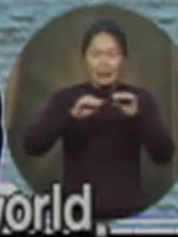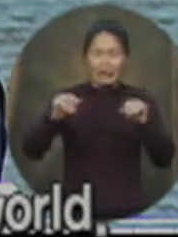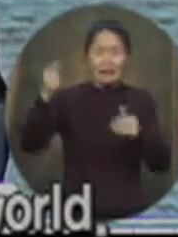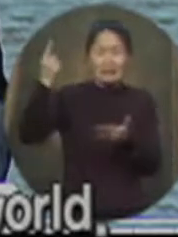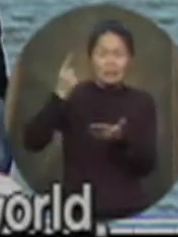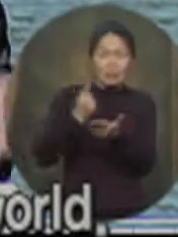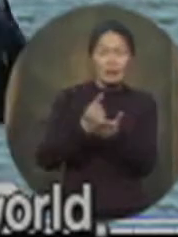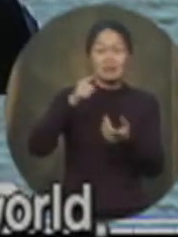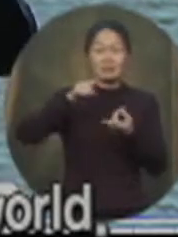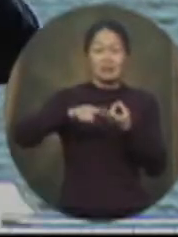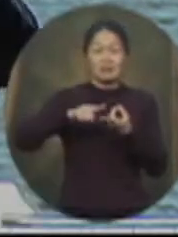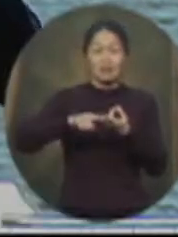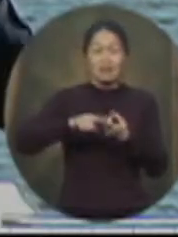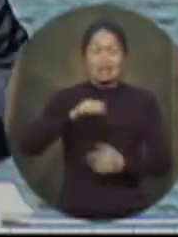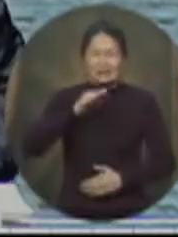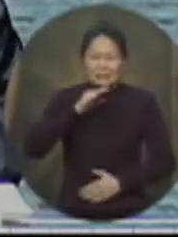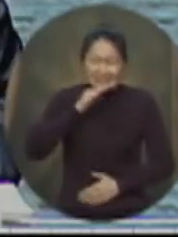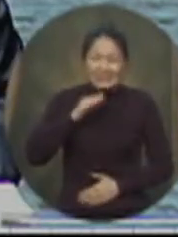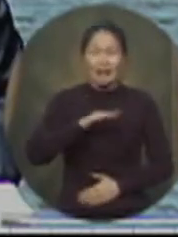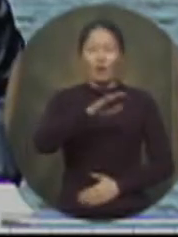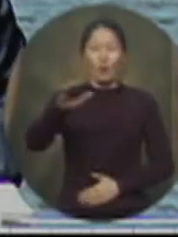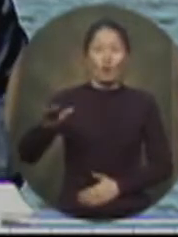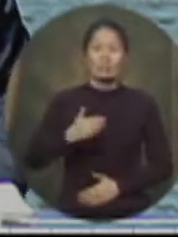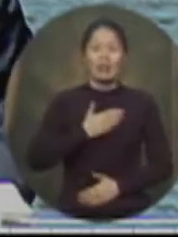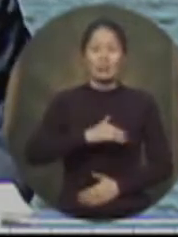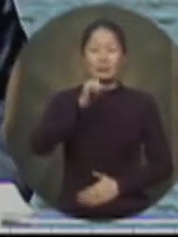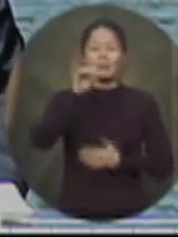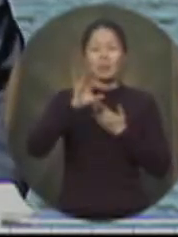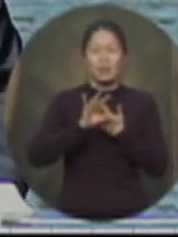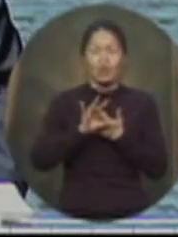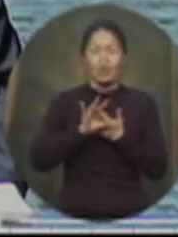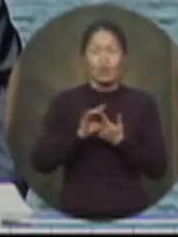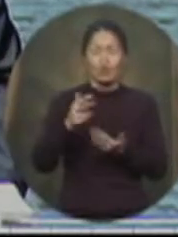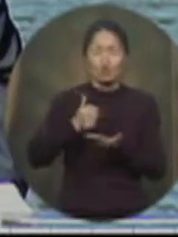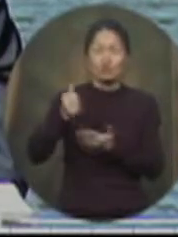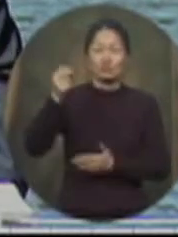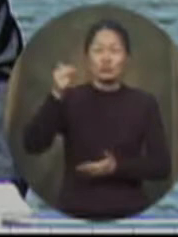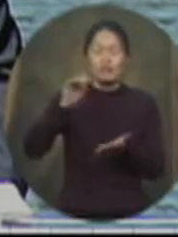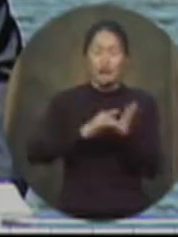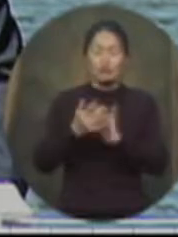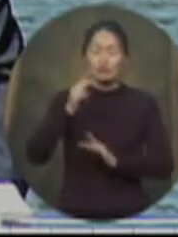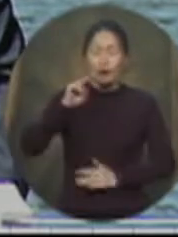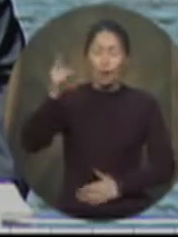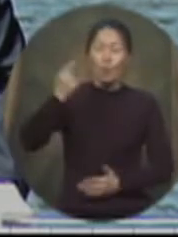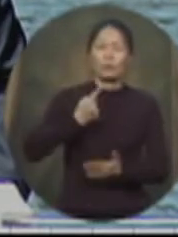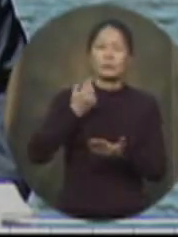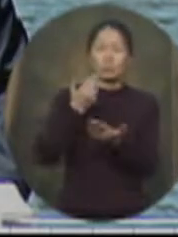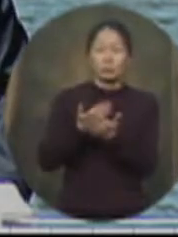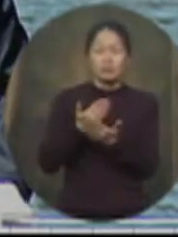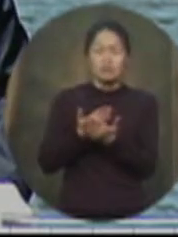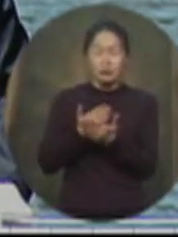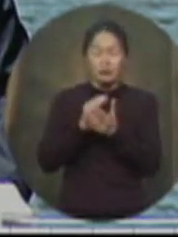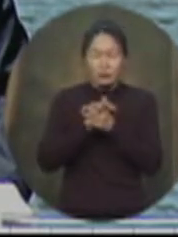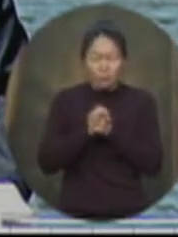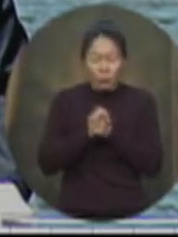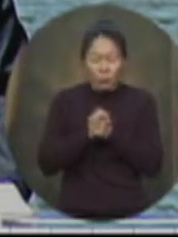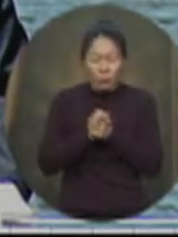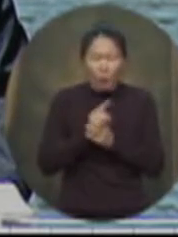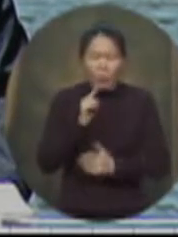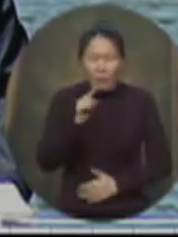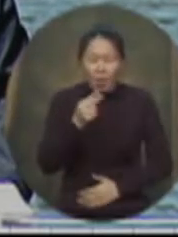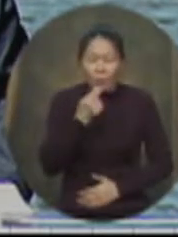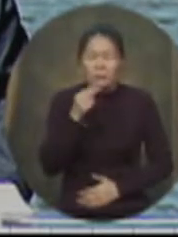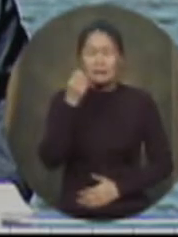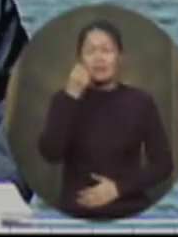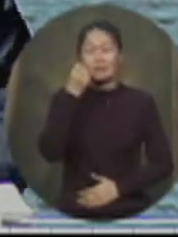사실을 진짜 여러분 안다면 주 예수여 오시옵소서 그 기도가 안 나오는 게 이상하죠